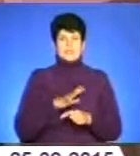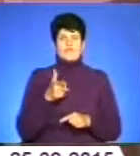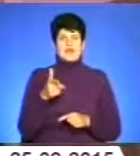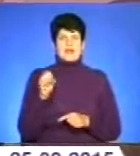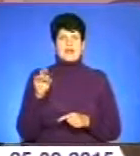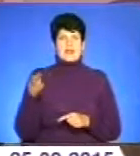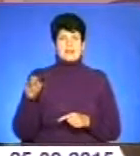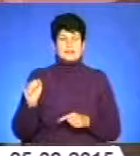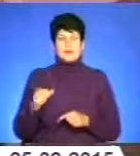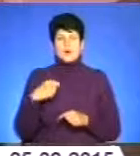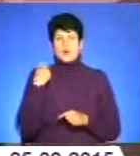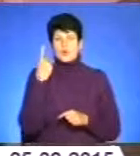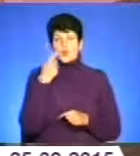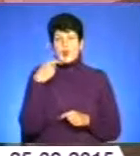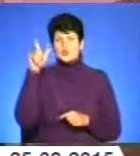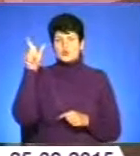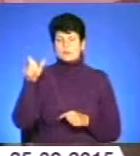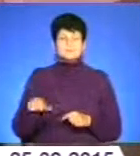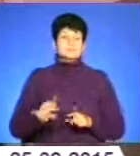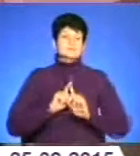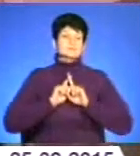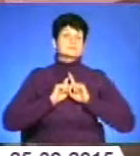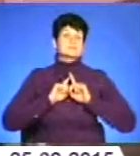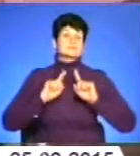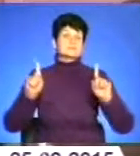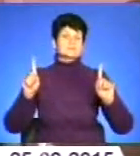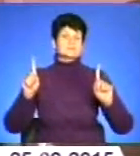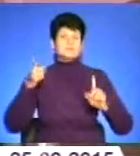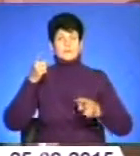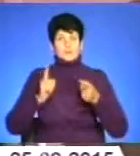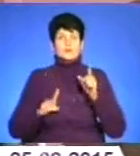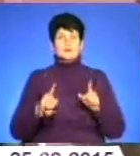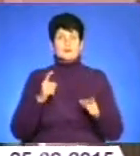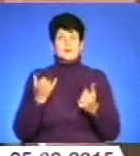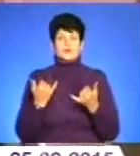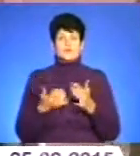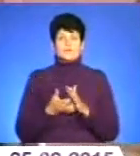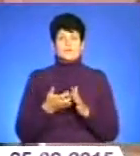Особистість феноменальна, бо справді його сьогодні бракує.